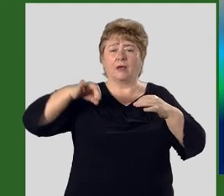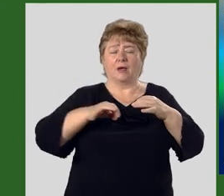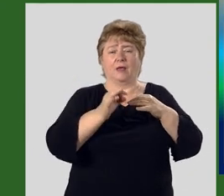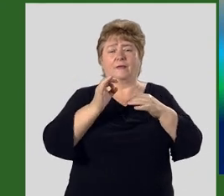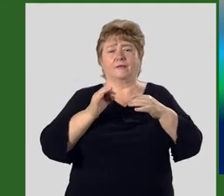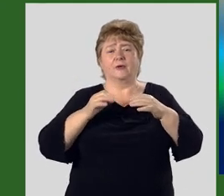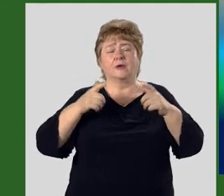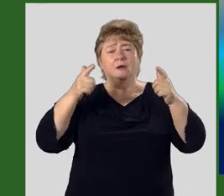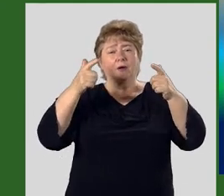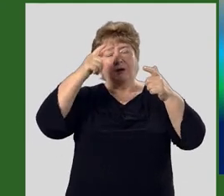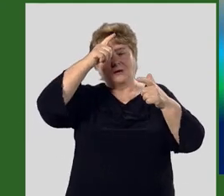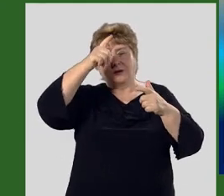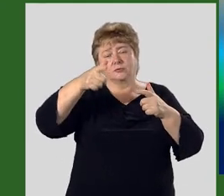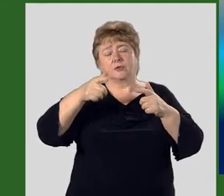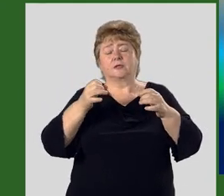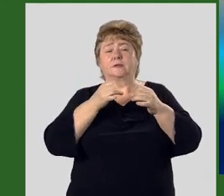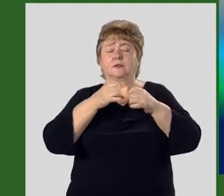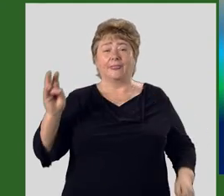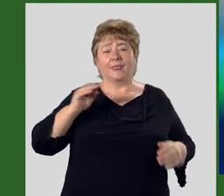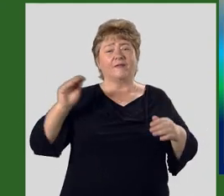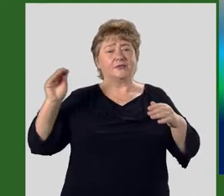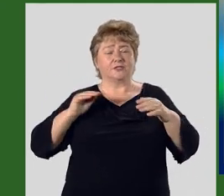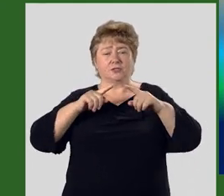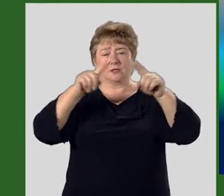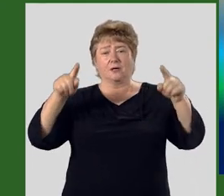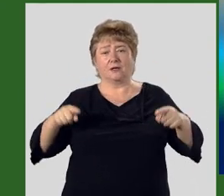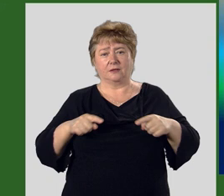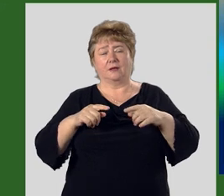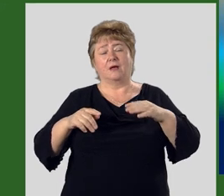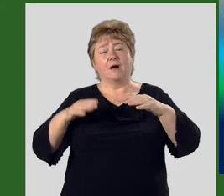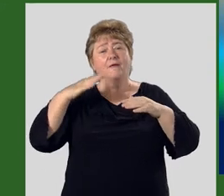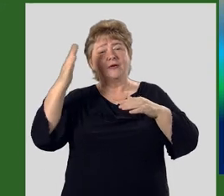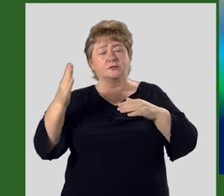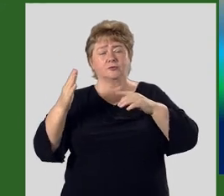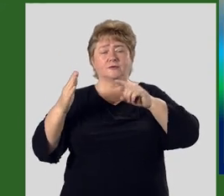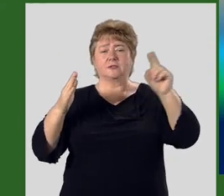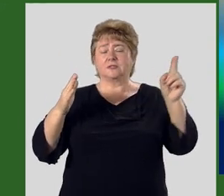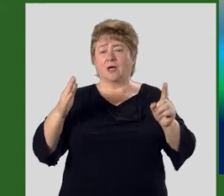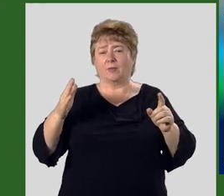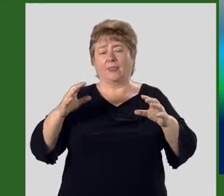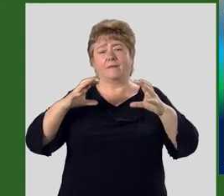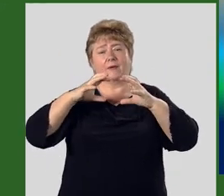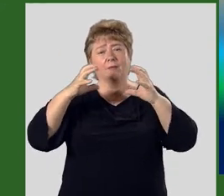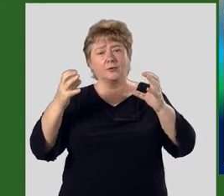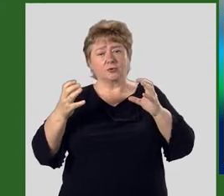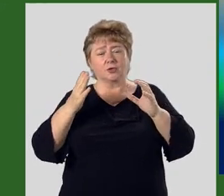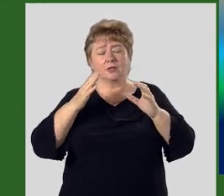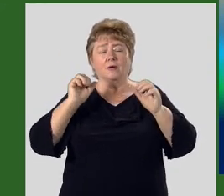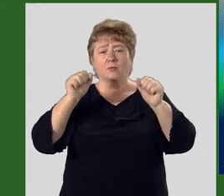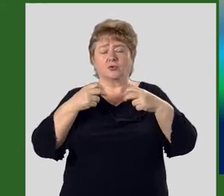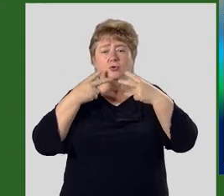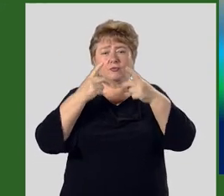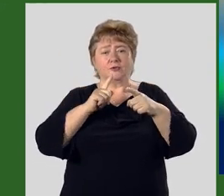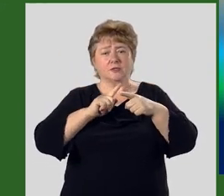океанов, государств и их частей. На физических картах восточного и западного полушарий можно